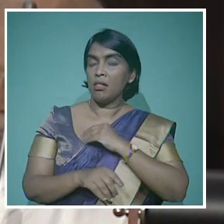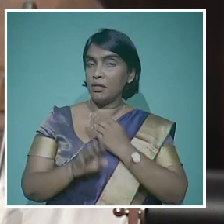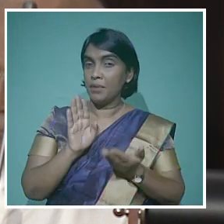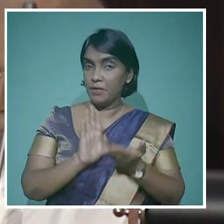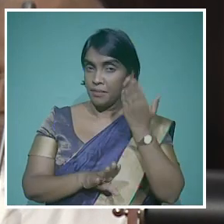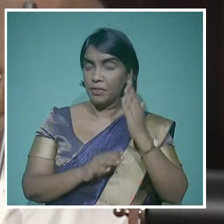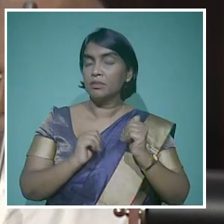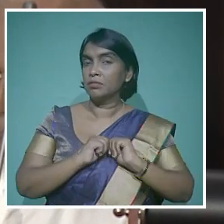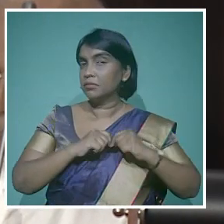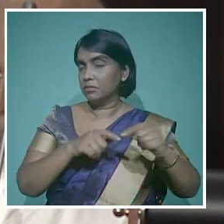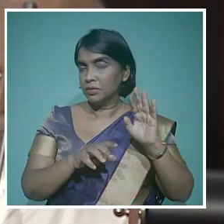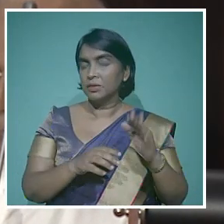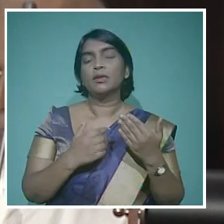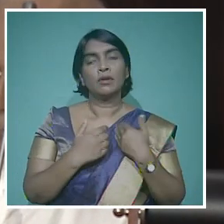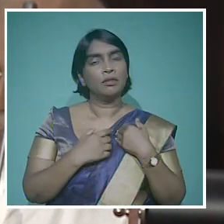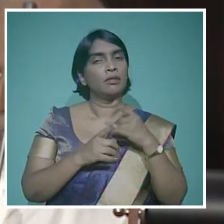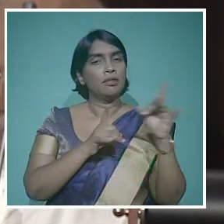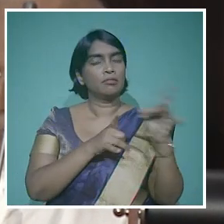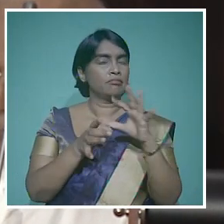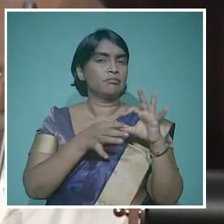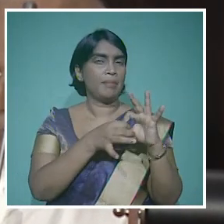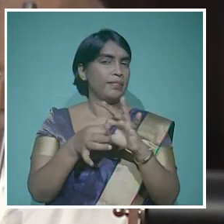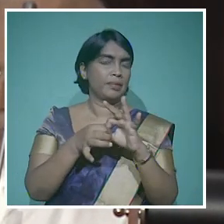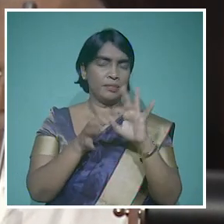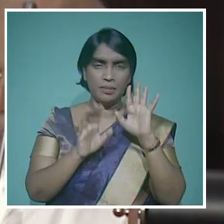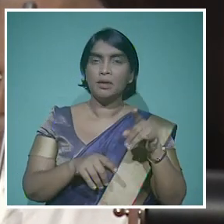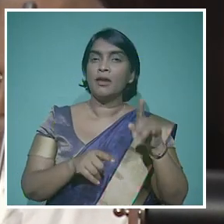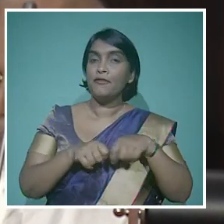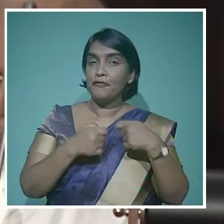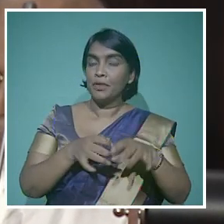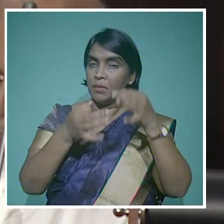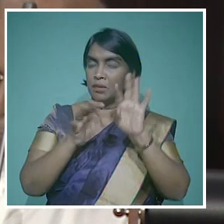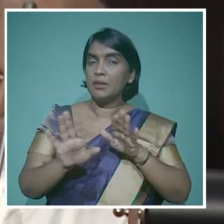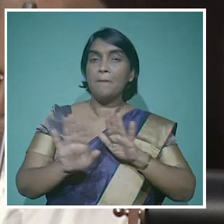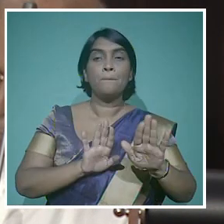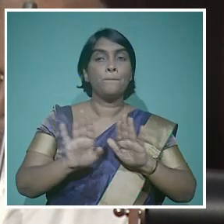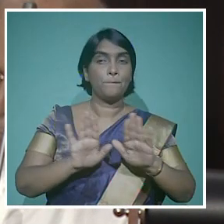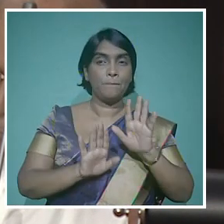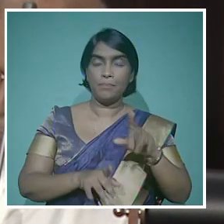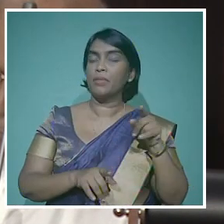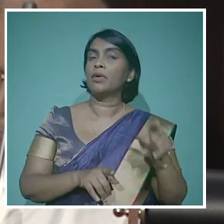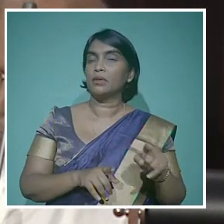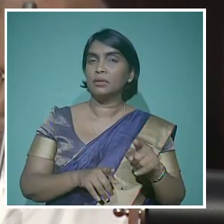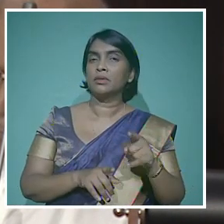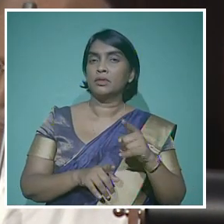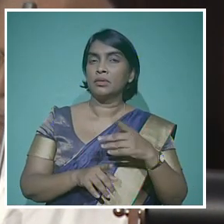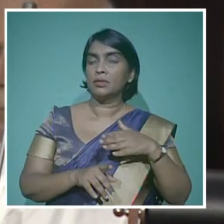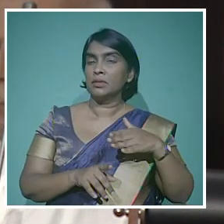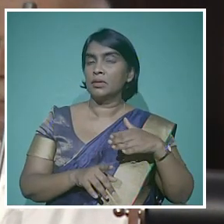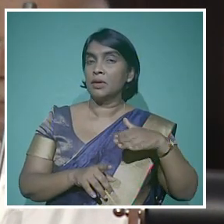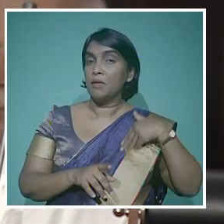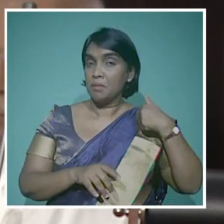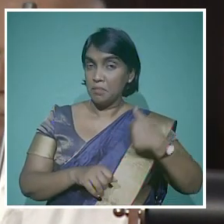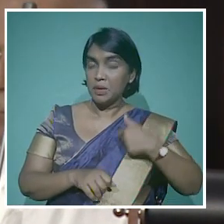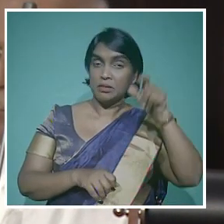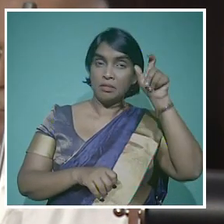ගැනීමේ ප්‍රයත්න සමගද එකිනෙක බැඳී පැවතිය යුතුයි. වියදම් නිසි ලෙස පරිපාලනය කිරීම සඳහා ඉන්ස්පෙක්ටර් ජෙනරල්